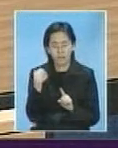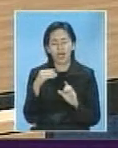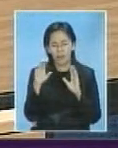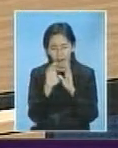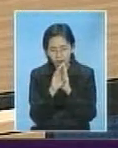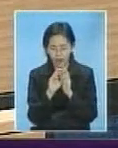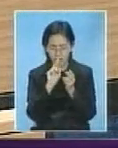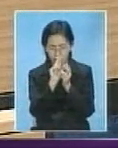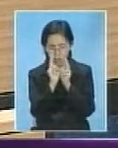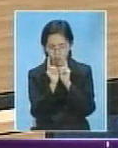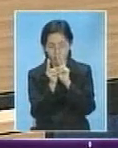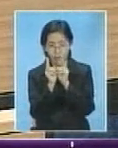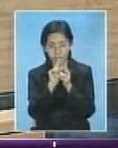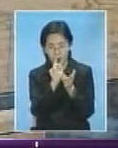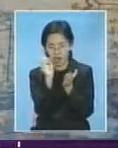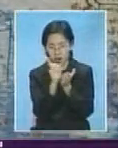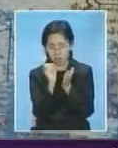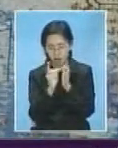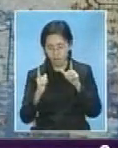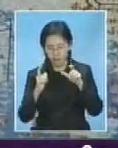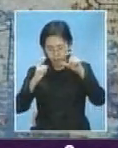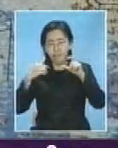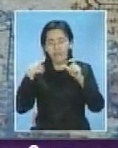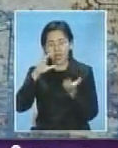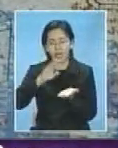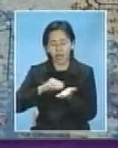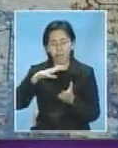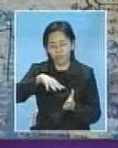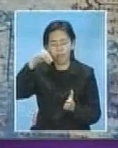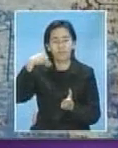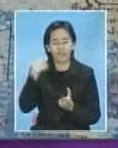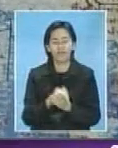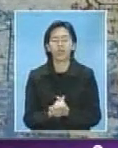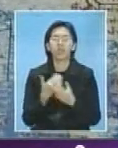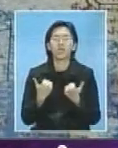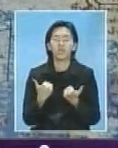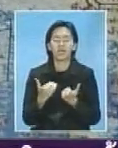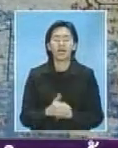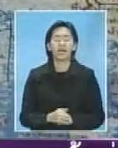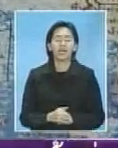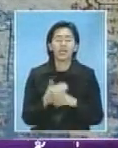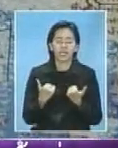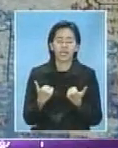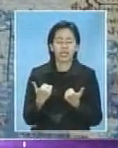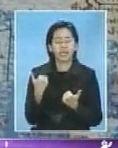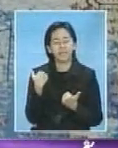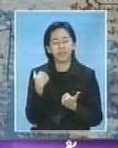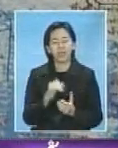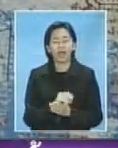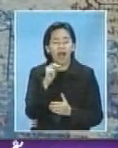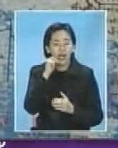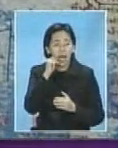ครับว่าสิ่งที่เรียกได้ว่าเป็นมวลน้ำซึ่งอาจจะไม่ชัดเจนว่าเริ่มต้นที่ใดและสิ้นสุดที่ใดนั้นเนี่ยนะครับยังไม่